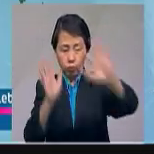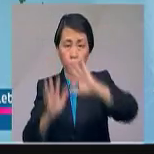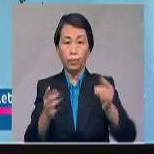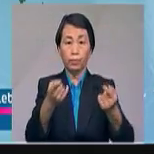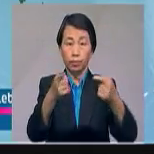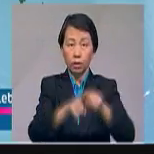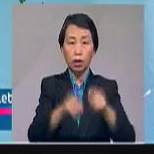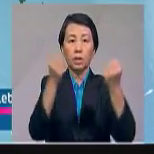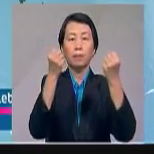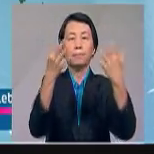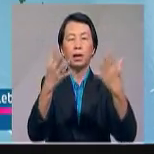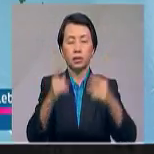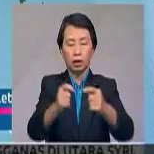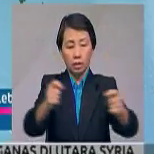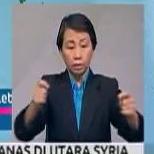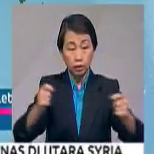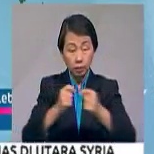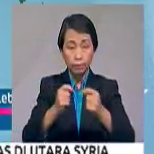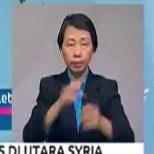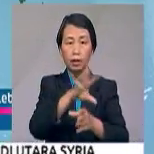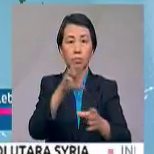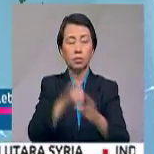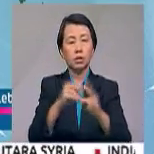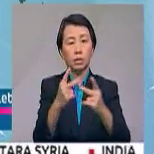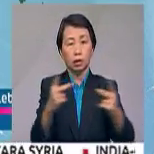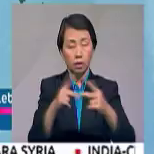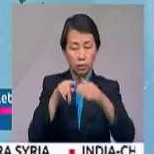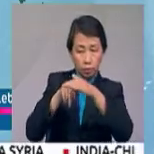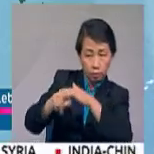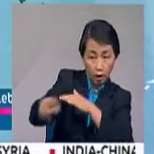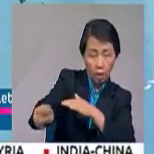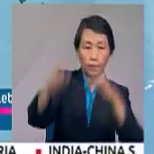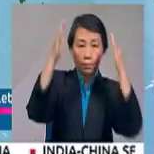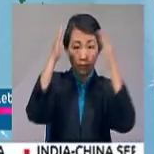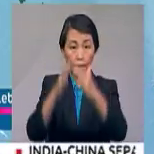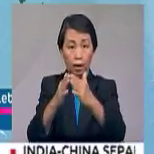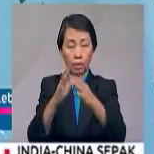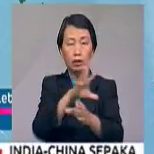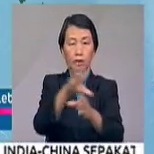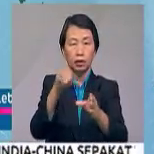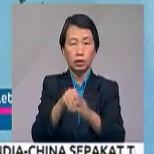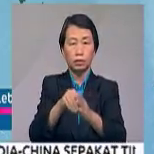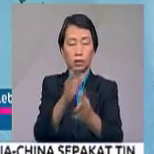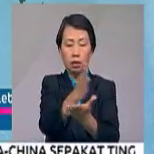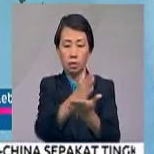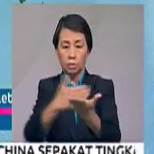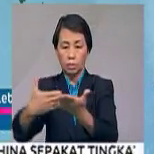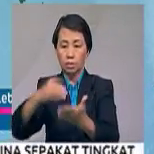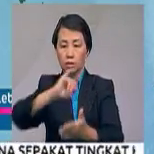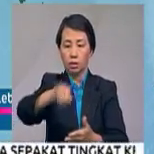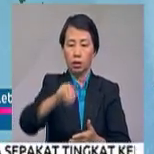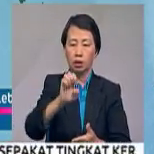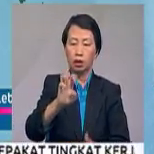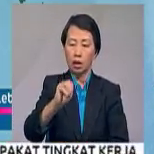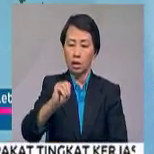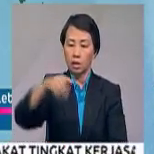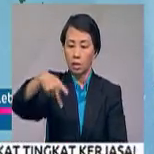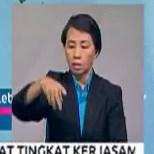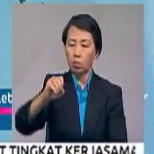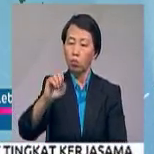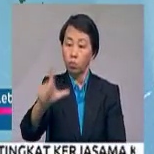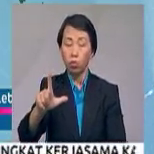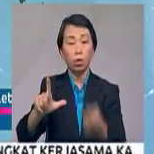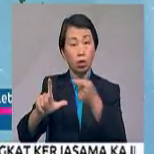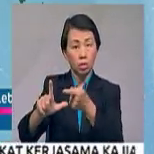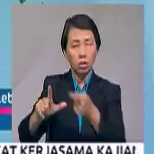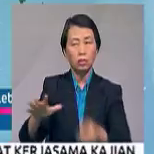di kebanyakan tempat melibatkan kawasan pedalaman Pahang, termasuklah di bahagian Jempol ketika ini, yang mana keadaan ini